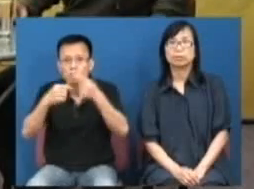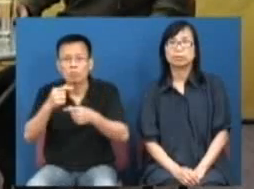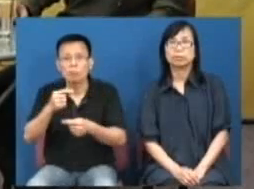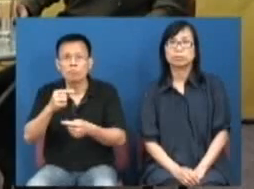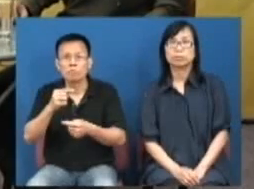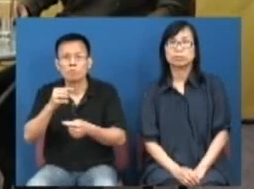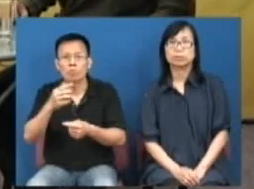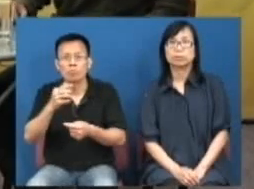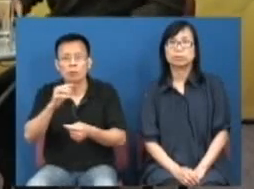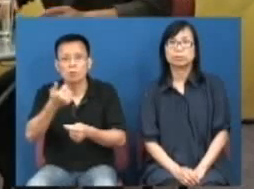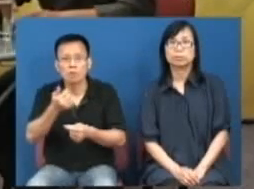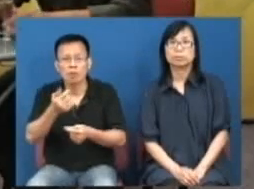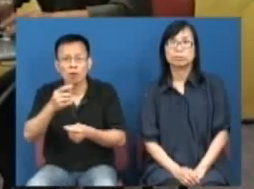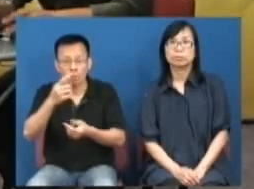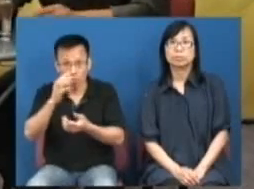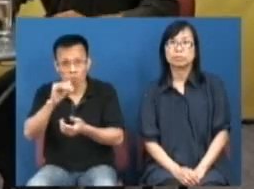點都得啦，係咪啊？